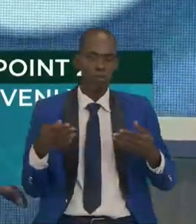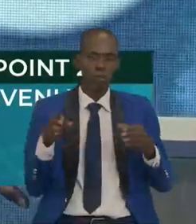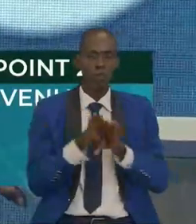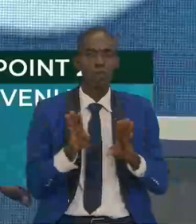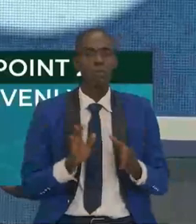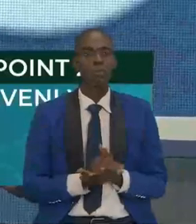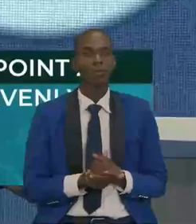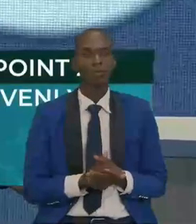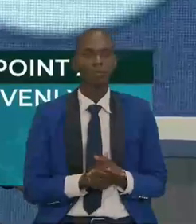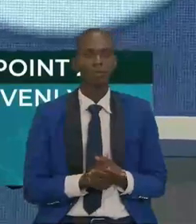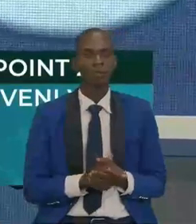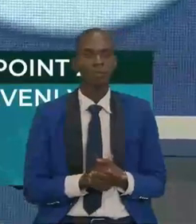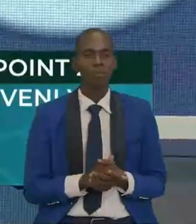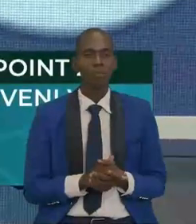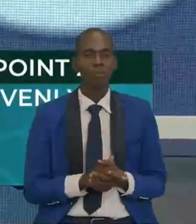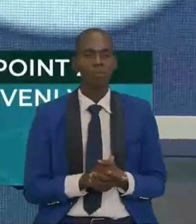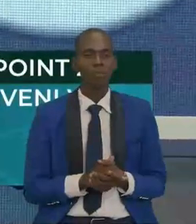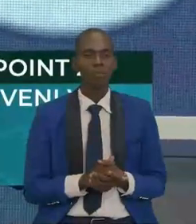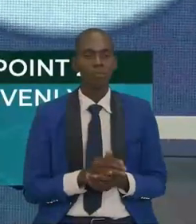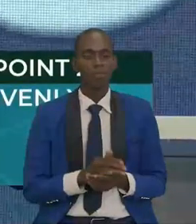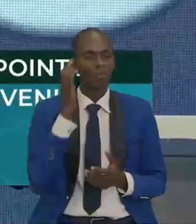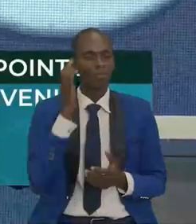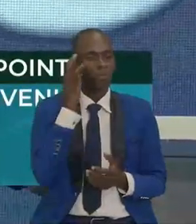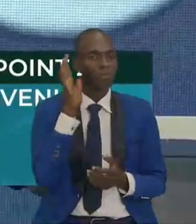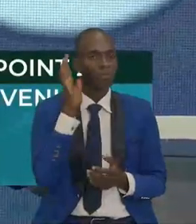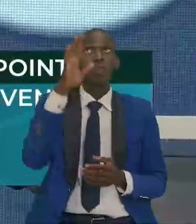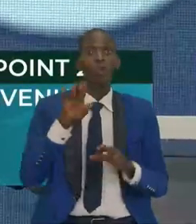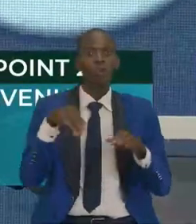Ils ont fermé leurs yeux.